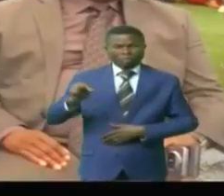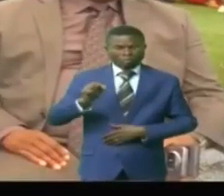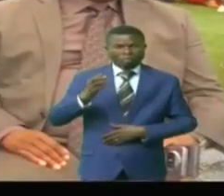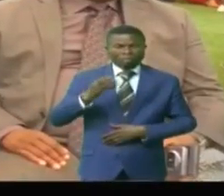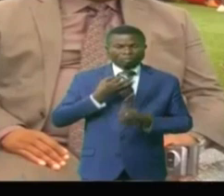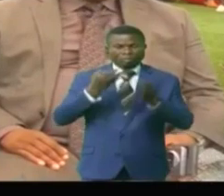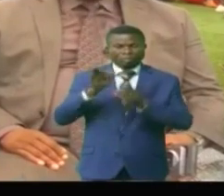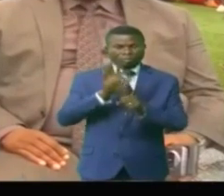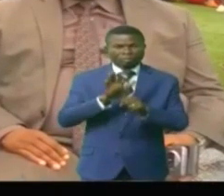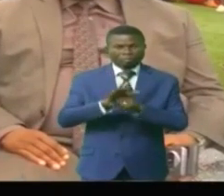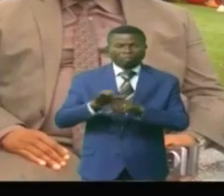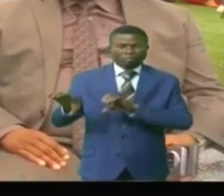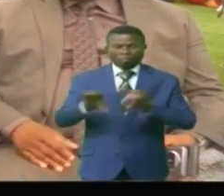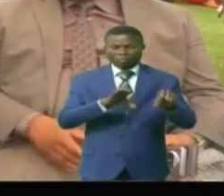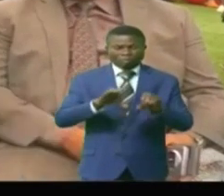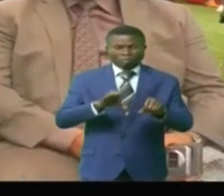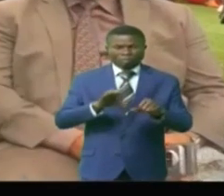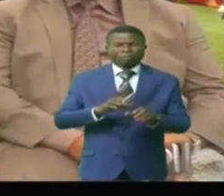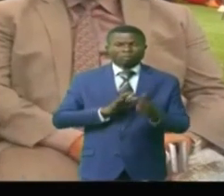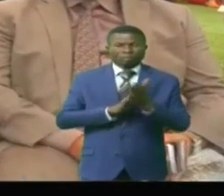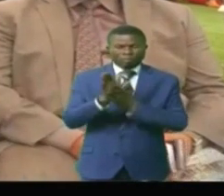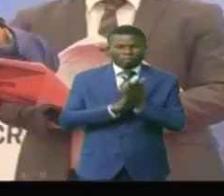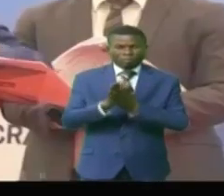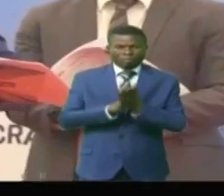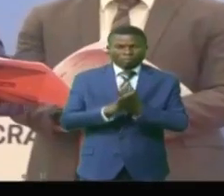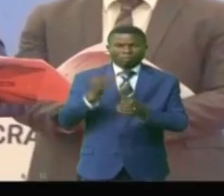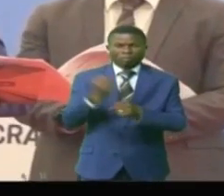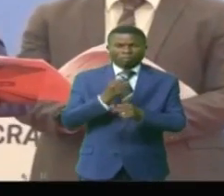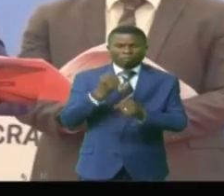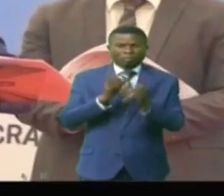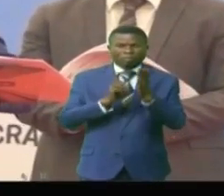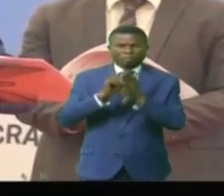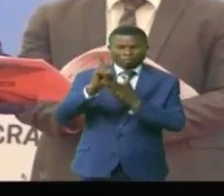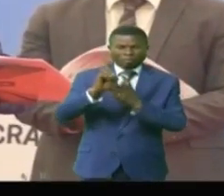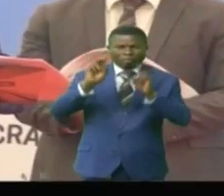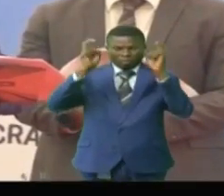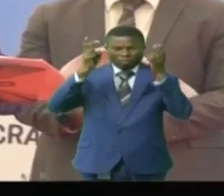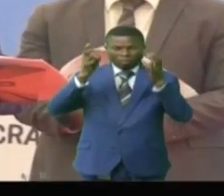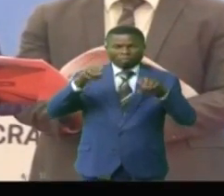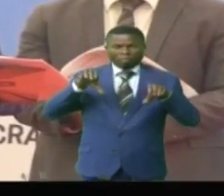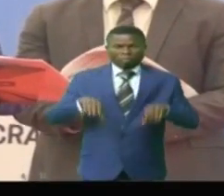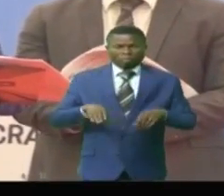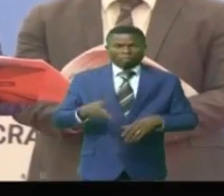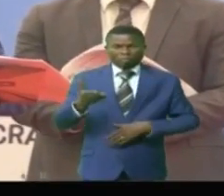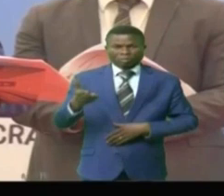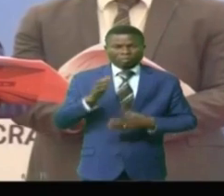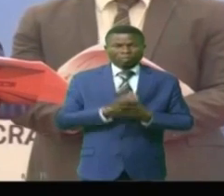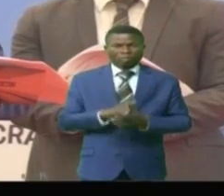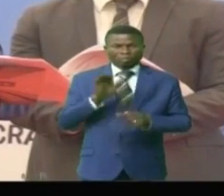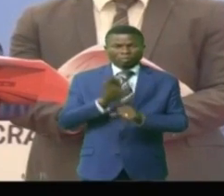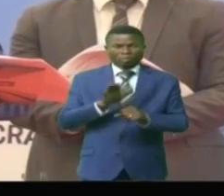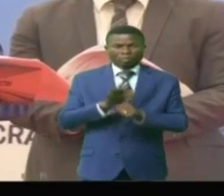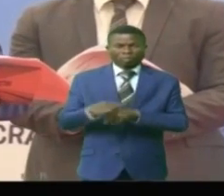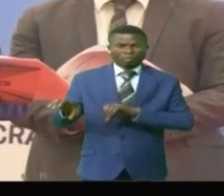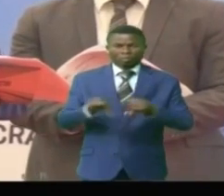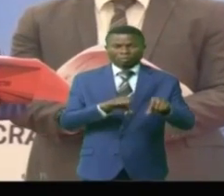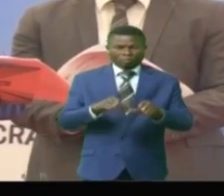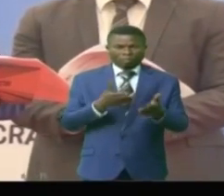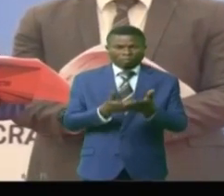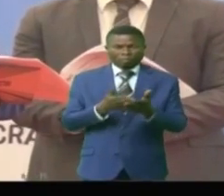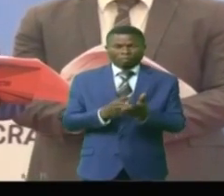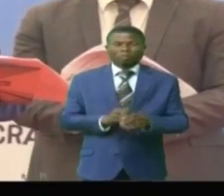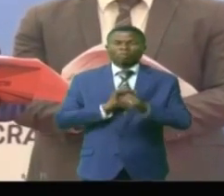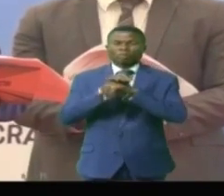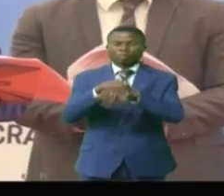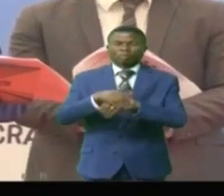les différents axes sur lesquels va s'articuler ce salon du développement des villes à la RDC. Les différents axes sur lesquels les interventions